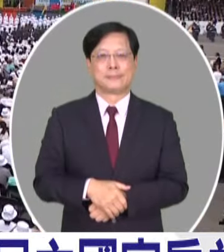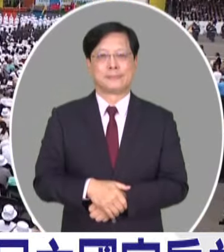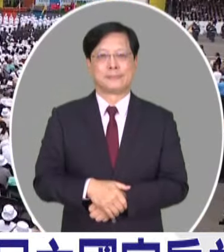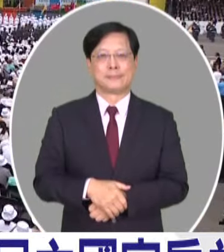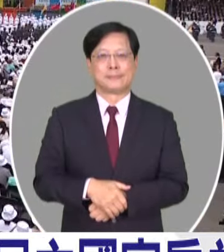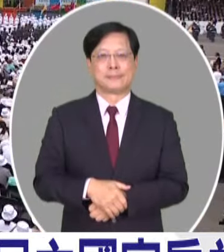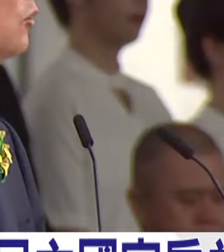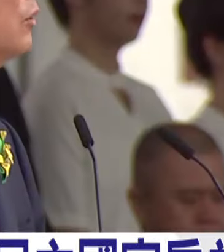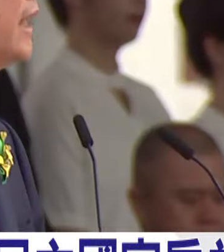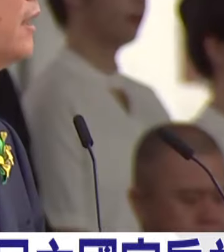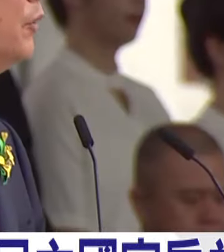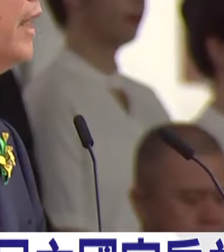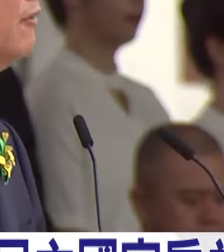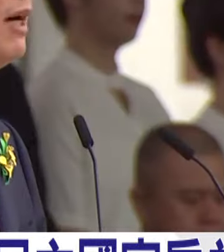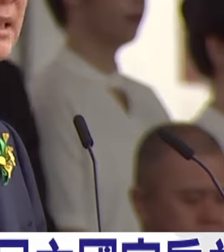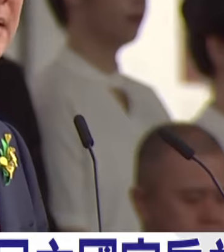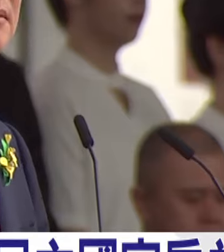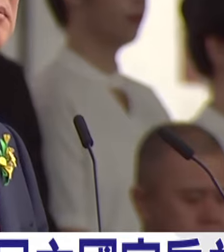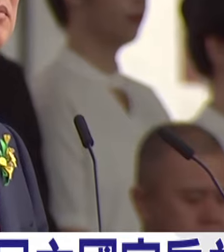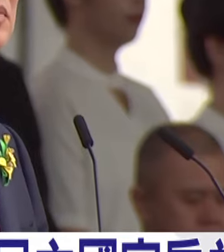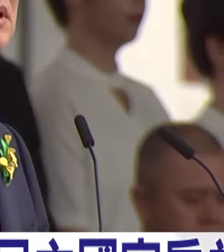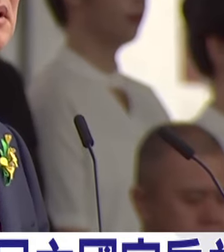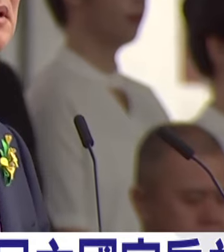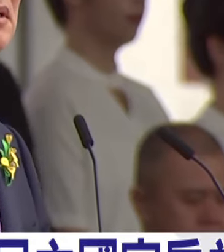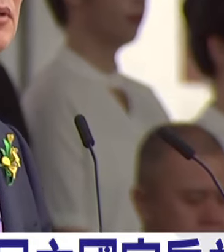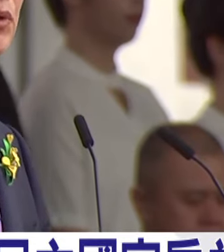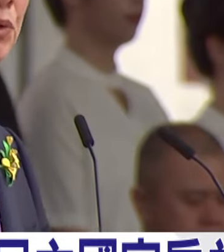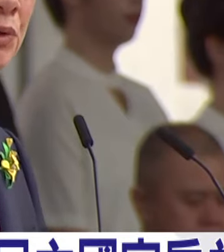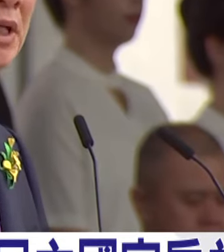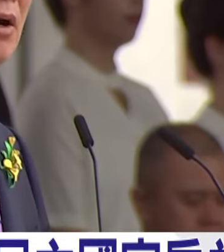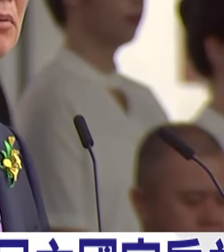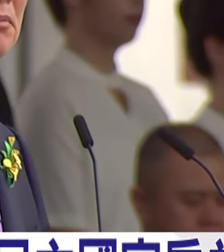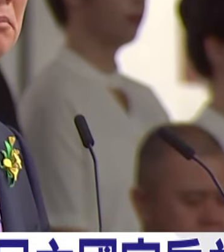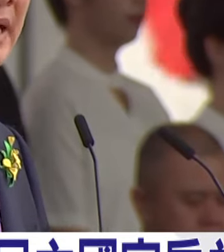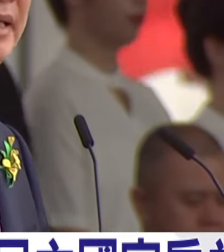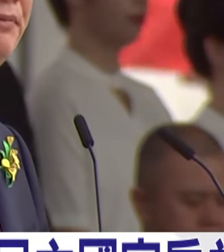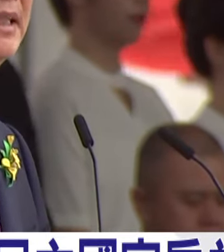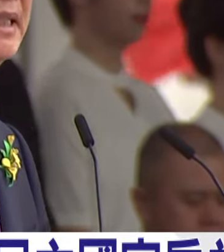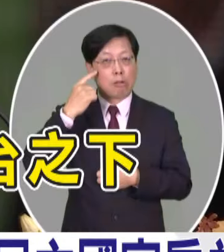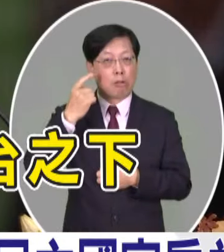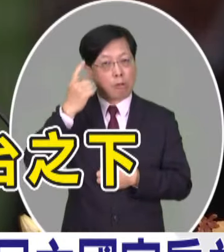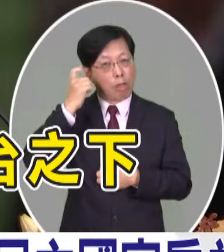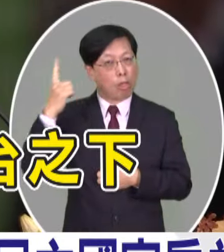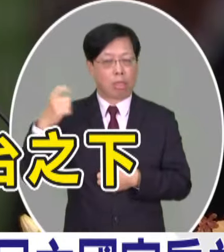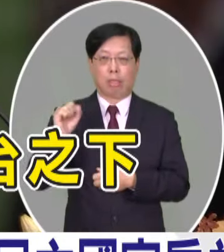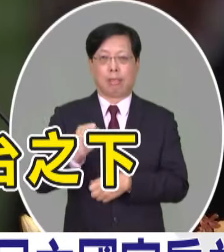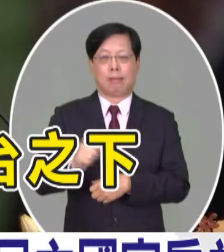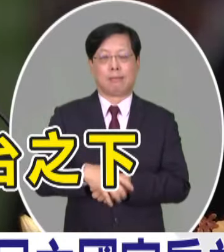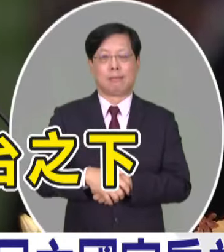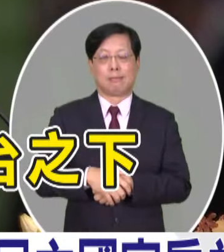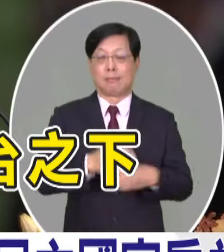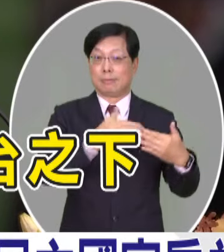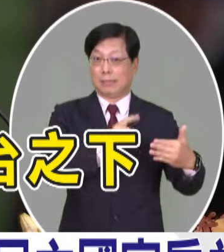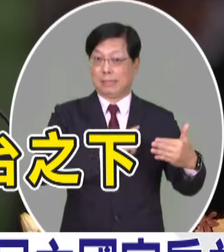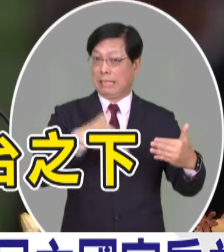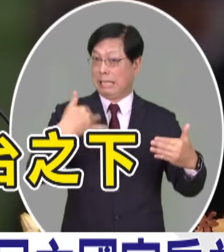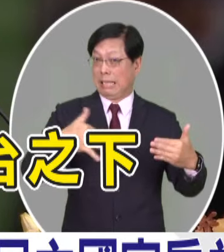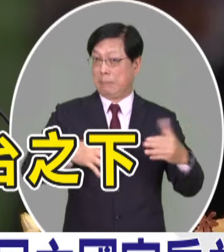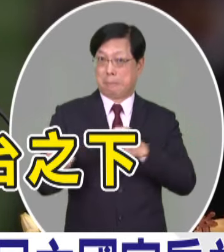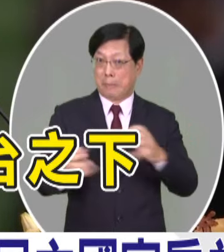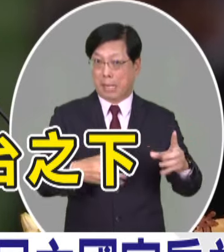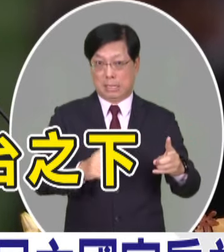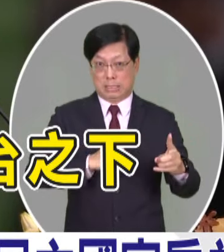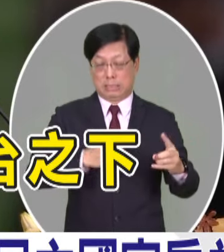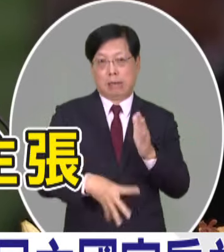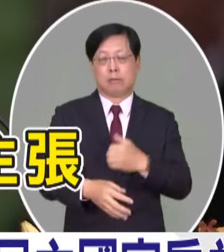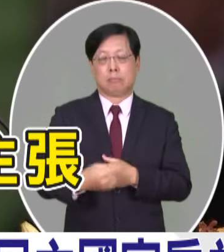盼双方共同维护台海和平，但同时也强调强化国防重要性。 在中国尚未放弃武力